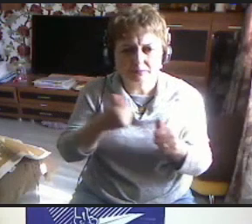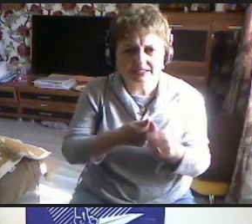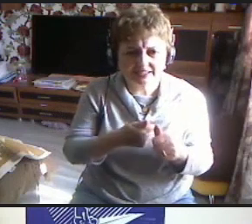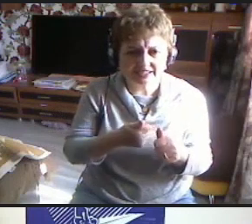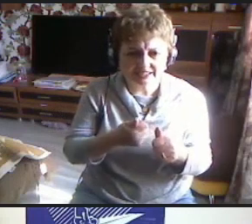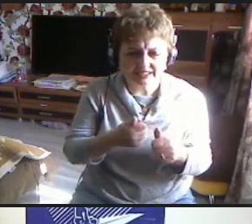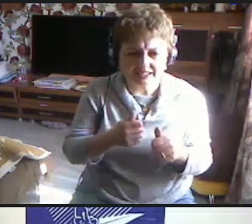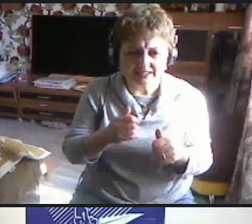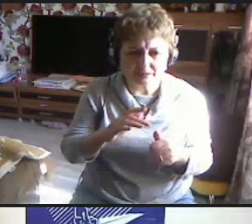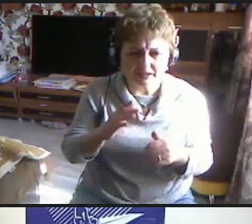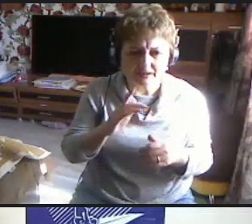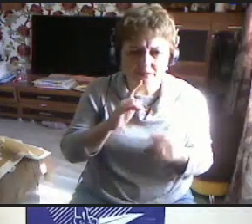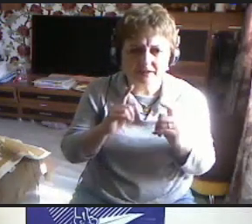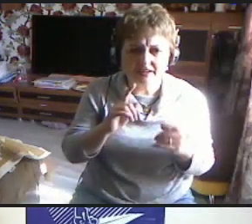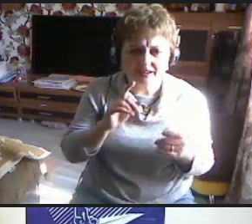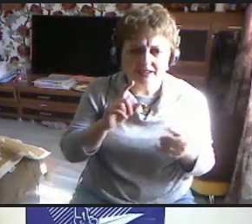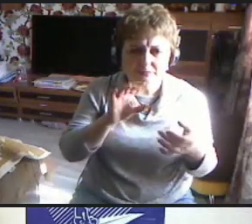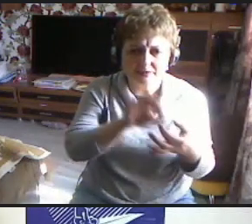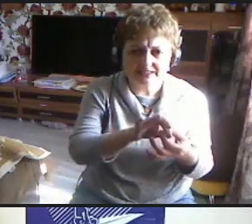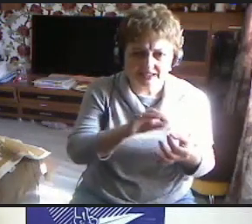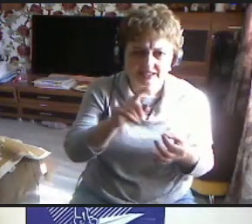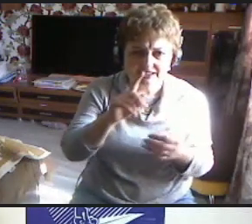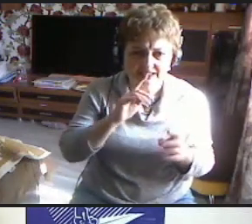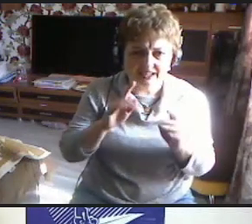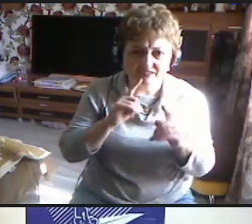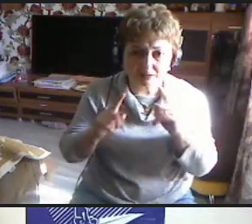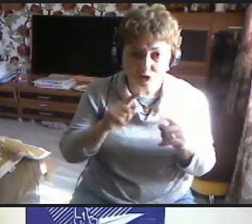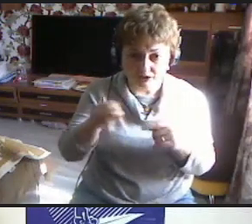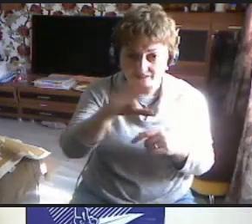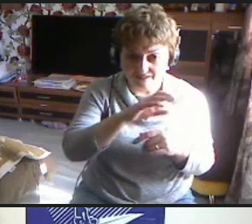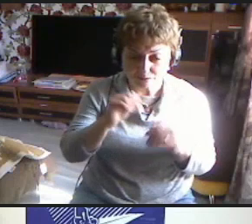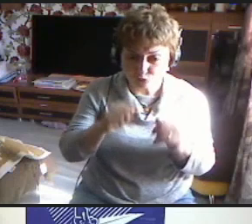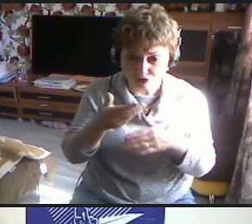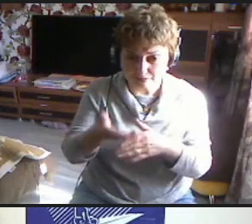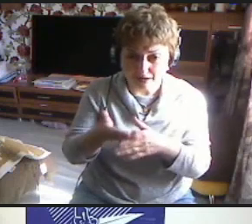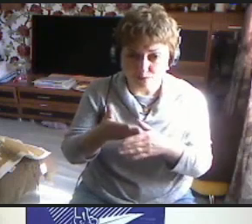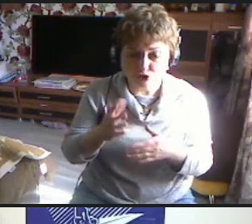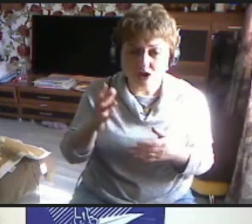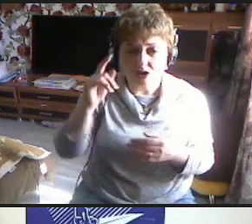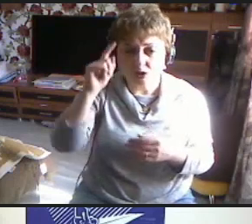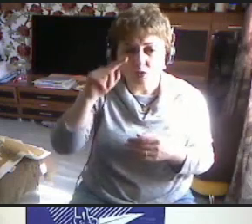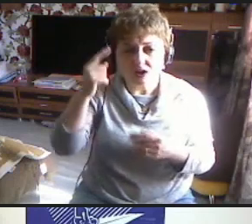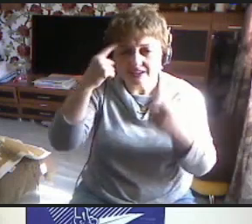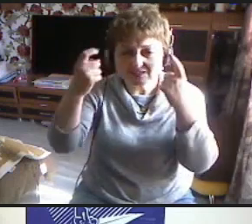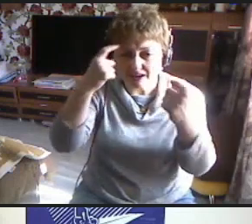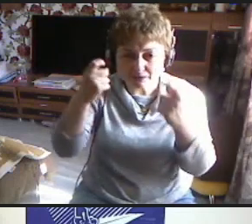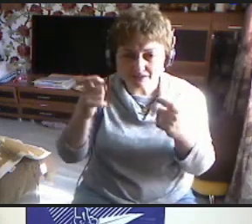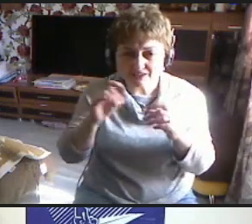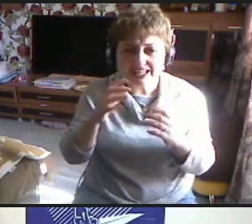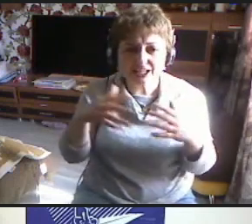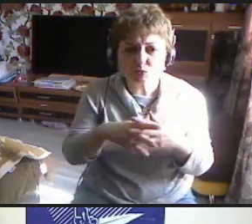вебинара, ну, вы тоже можете в этом помочь. Вообще информирование об успешной инклюзивной практике очень